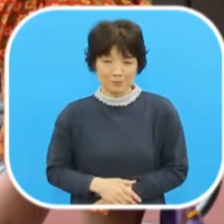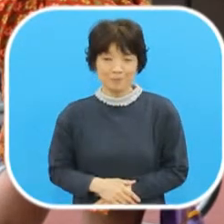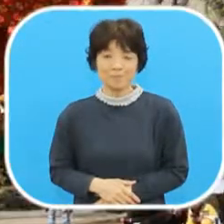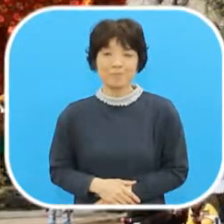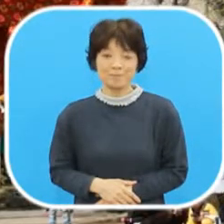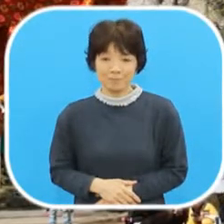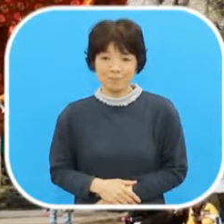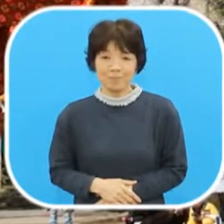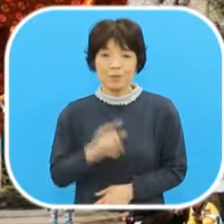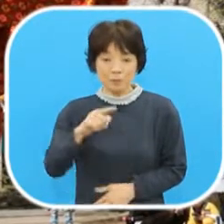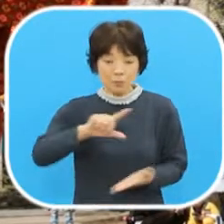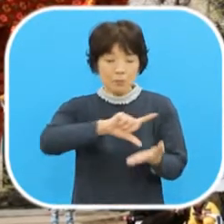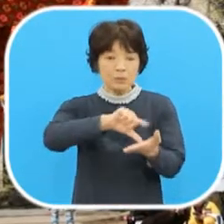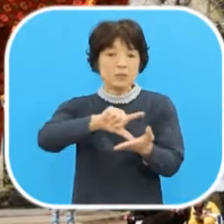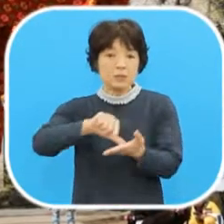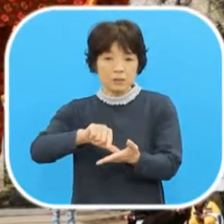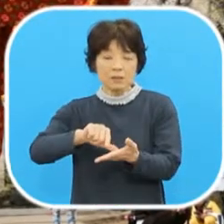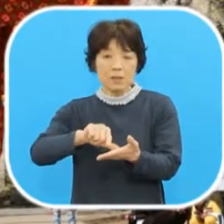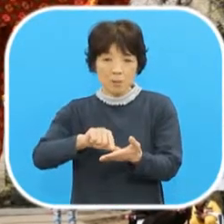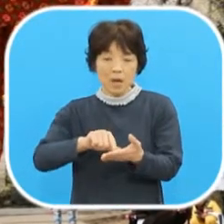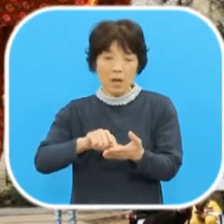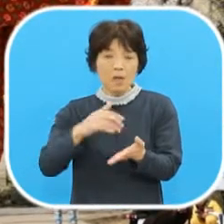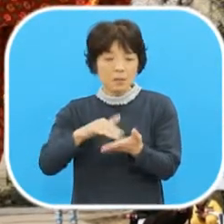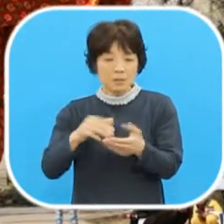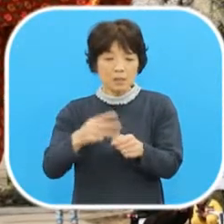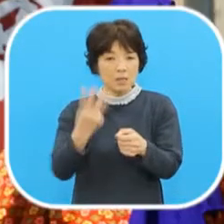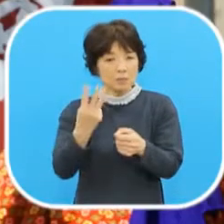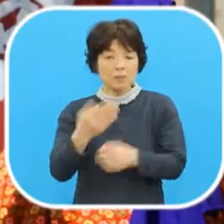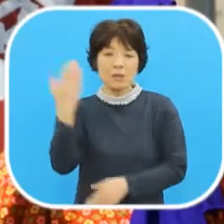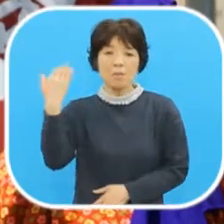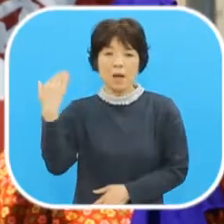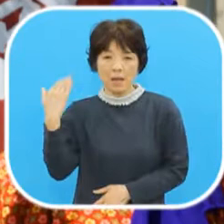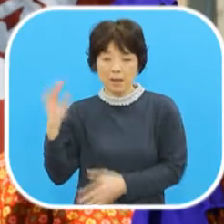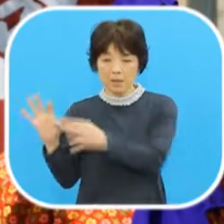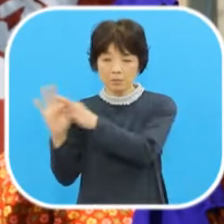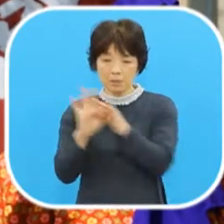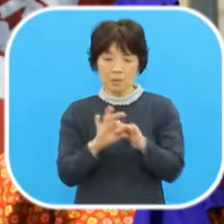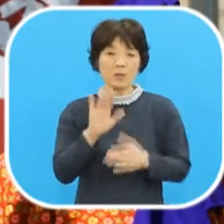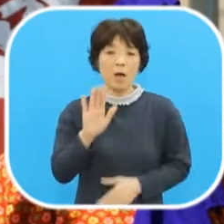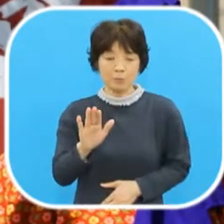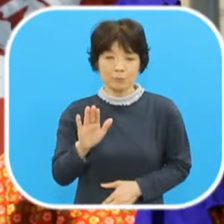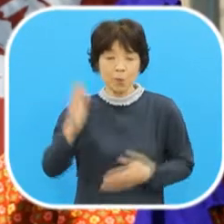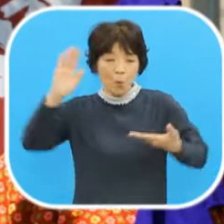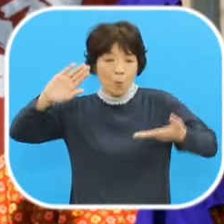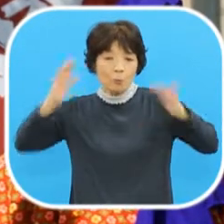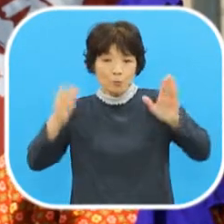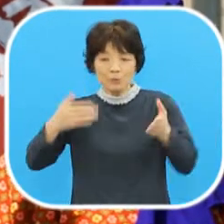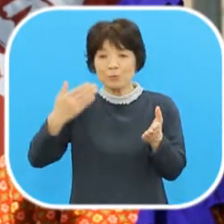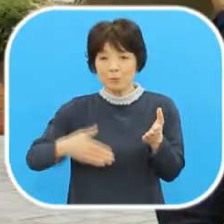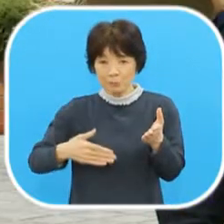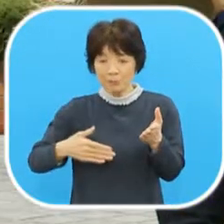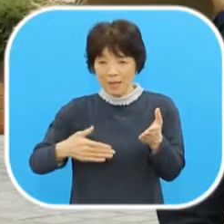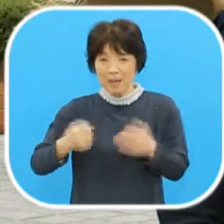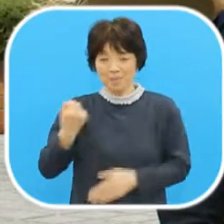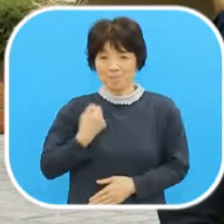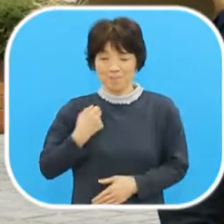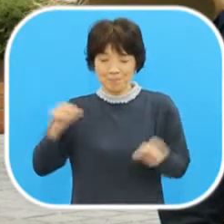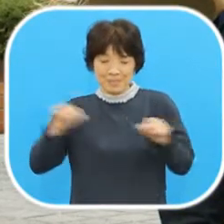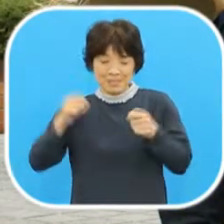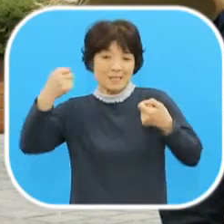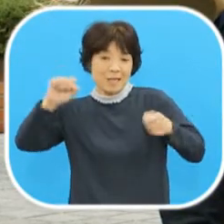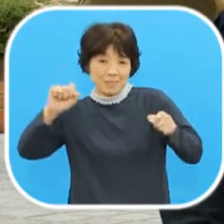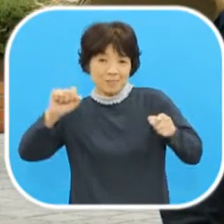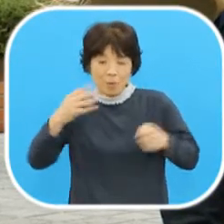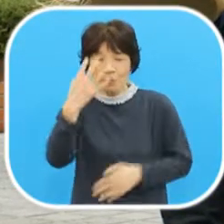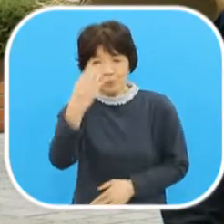。八郎潟にはおよそ300年前に伝わったとされ、踊りの途中に披露されるコミカルな寸